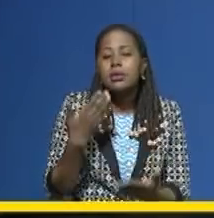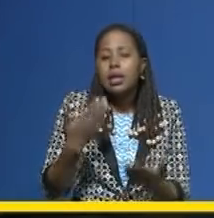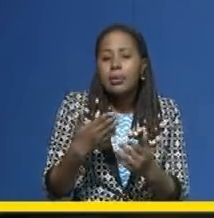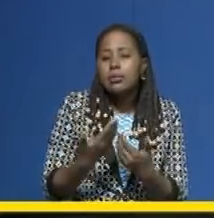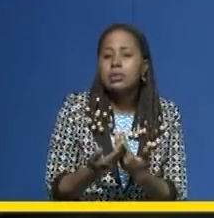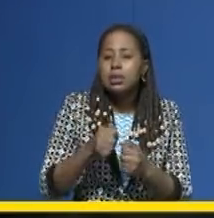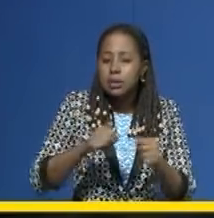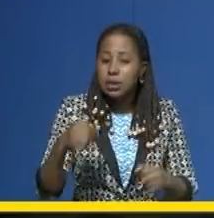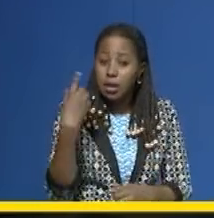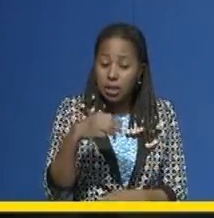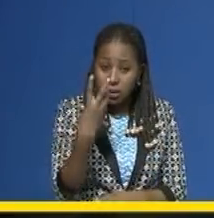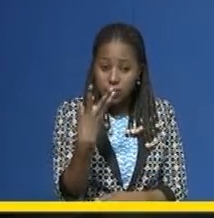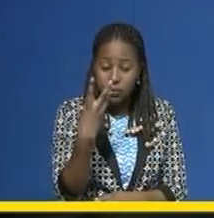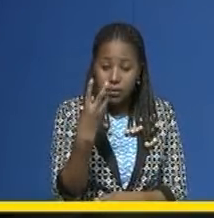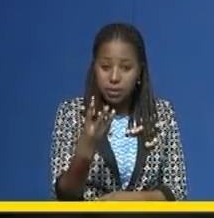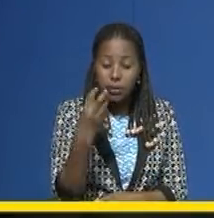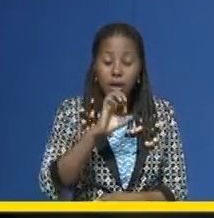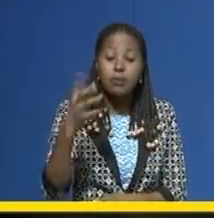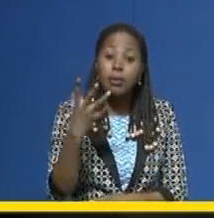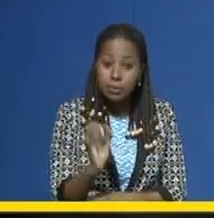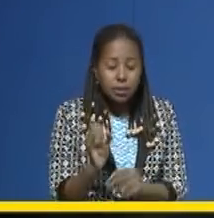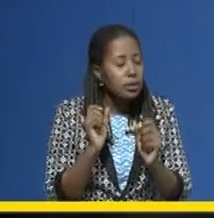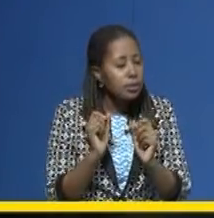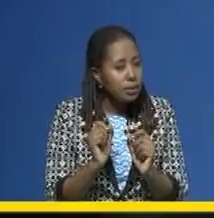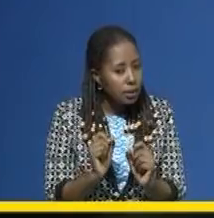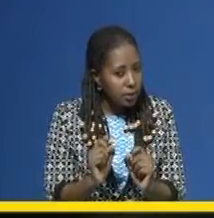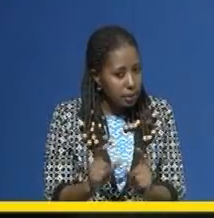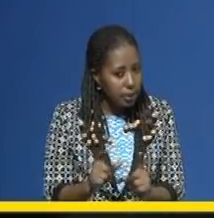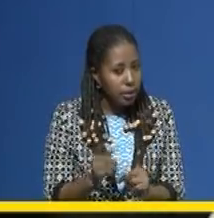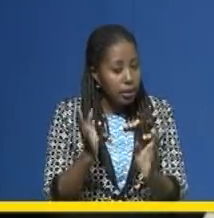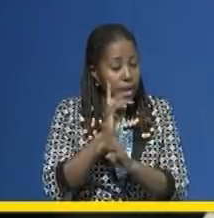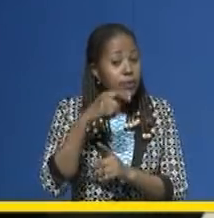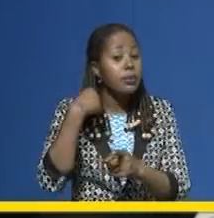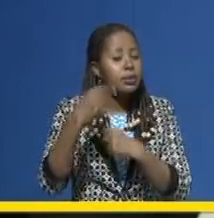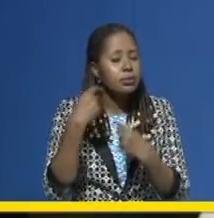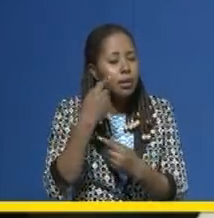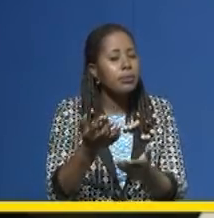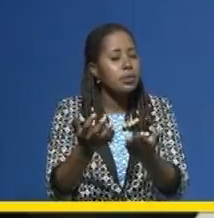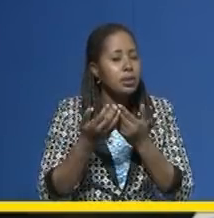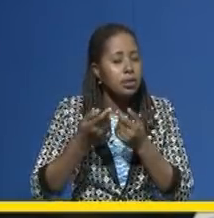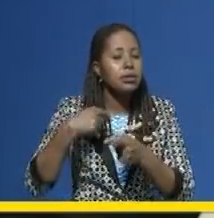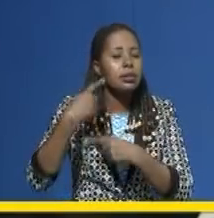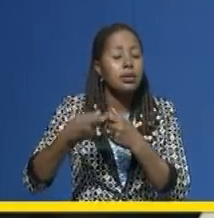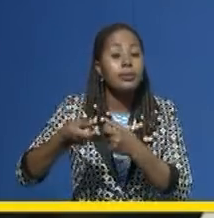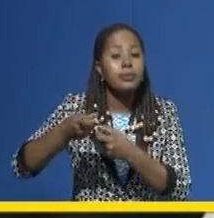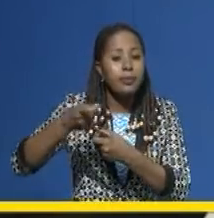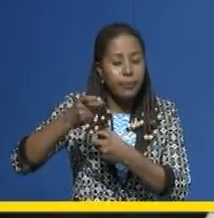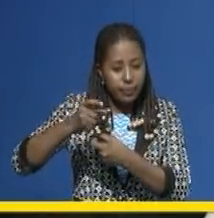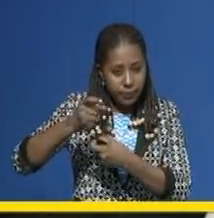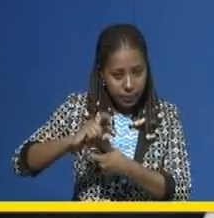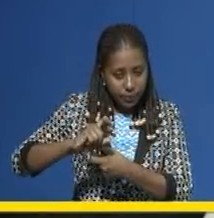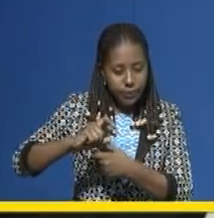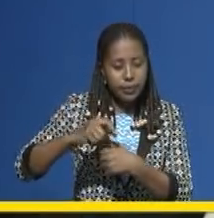lita 300,000 na 50,000. Lakini kadi ninavyoenda naona mahitaji yanazidi kuongezeka.